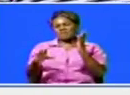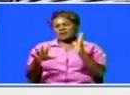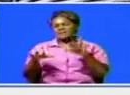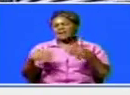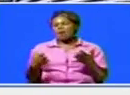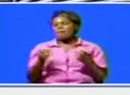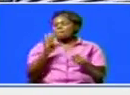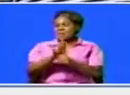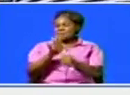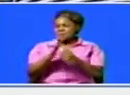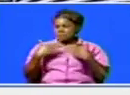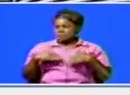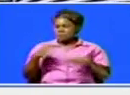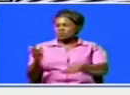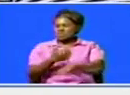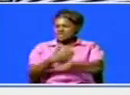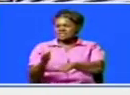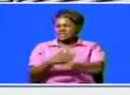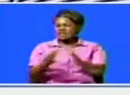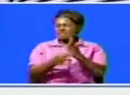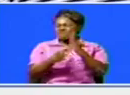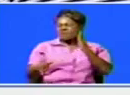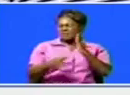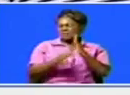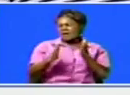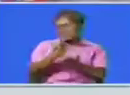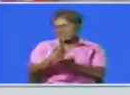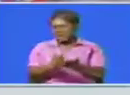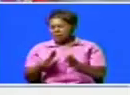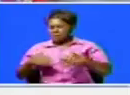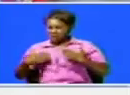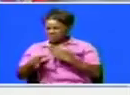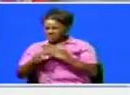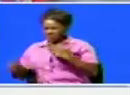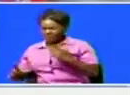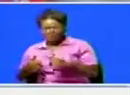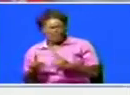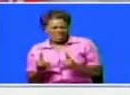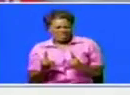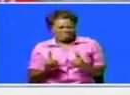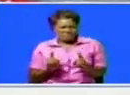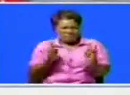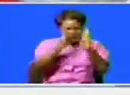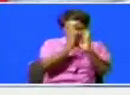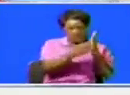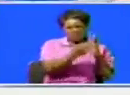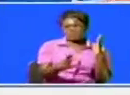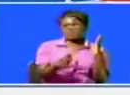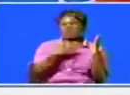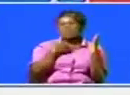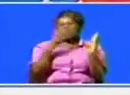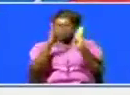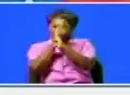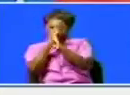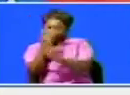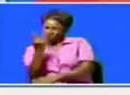watu wengi ambao wanaimba unapata wana umaarufu. Kuna wale ambao wanafurahia umaarufu wao. Kuna wale ambao hawafurahii. Wanasema pengine wanataka kujificha